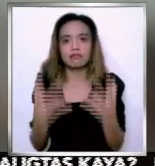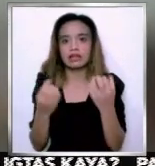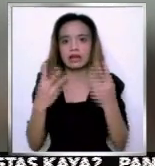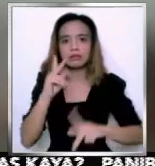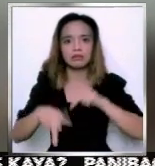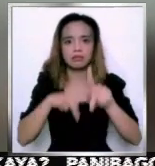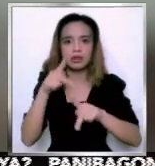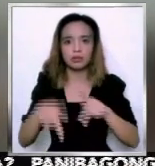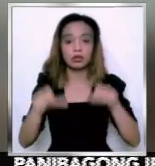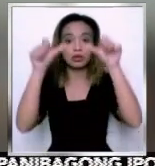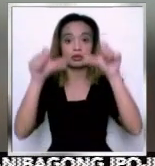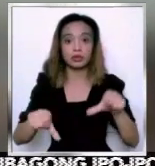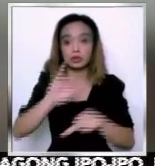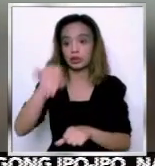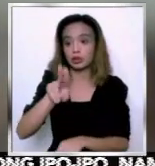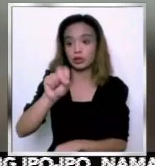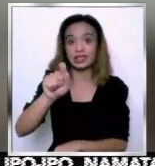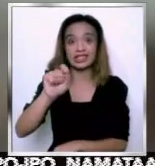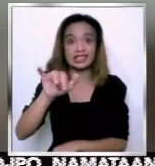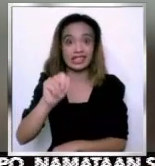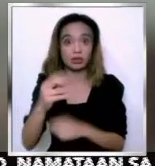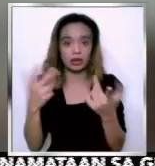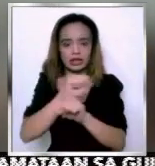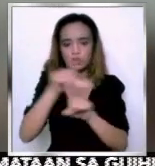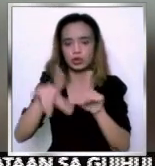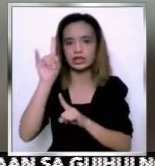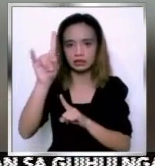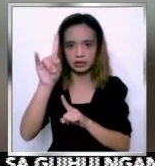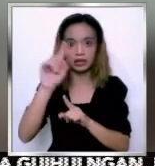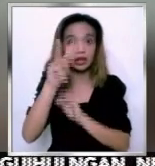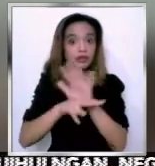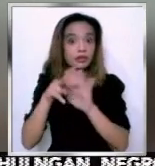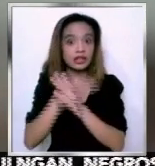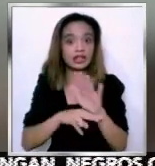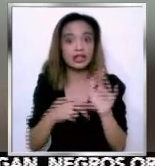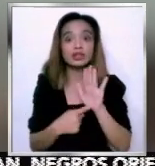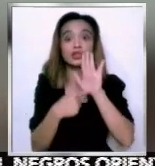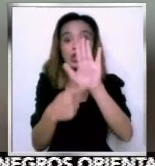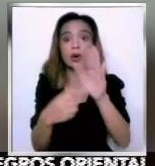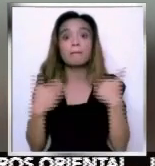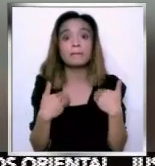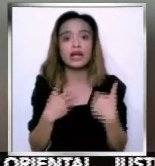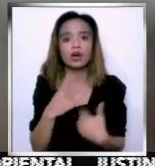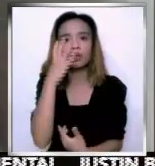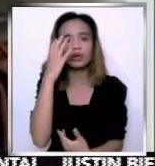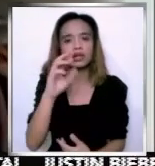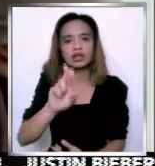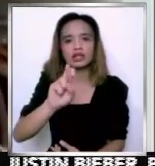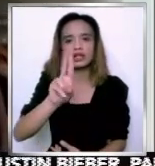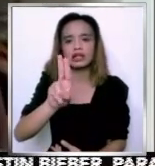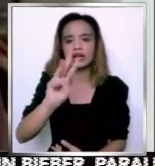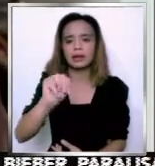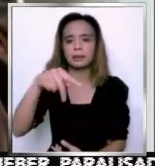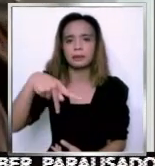mag-post si Justin Bieber sa kanyang social media account ng video kung saan ni-reveal niyang meron siyang Ramsay Hunt syndrome. Ito